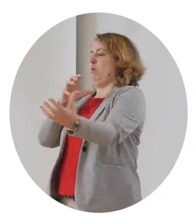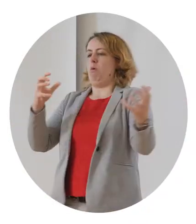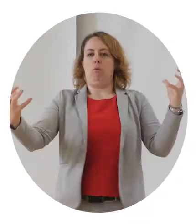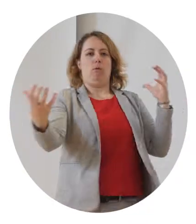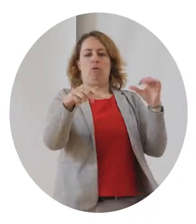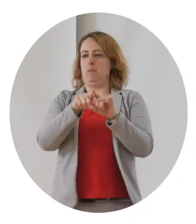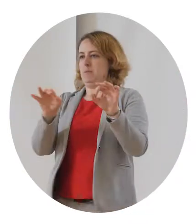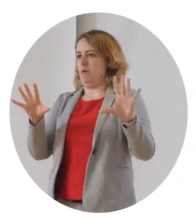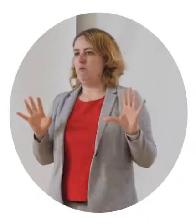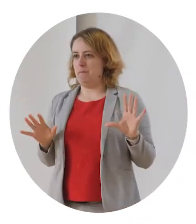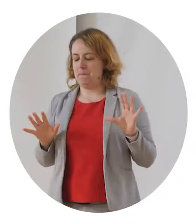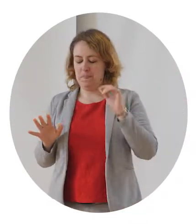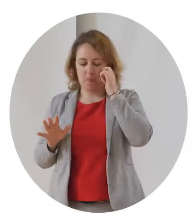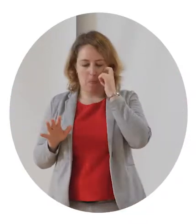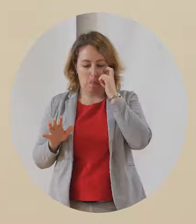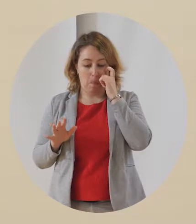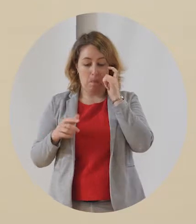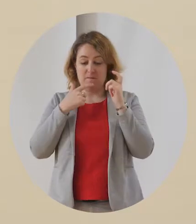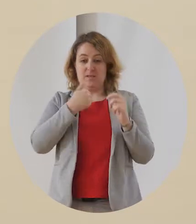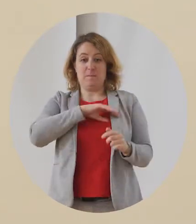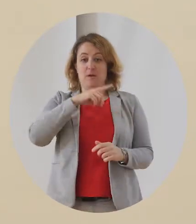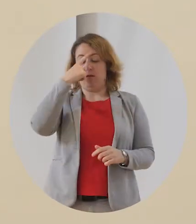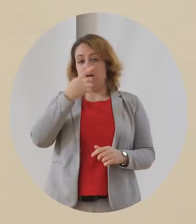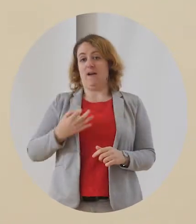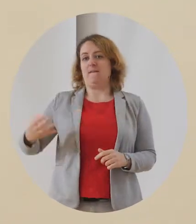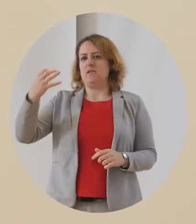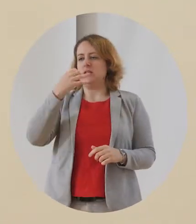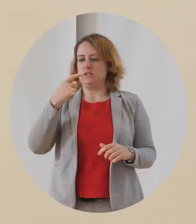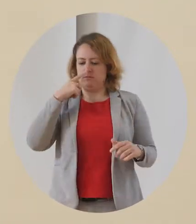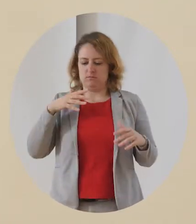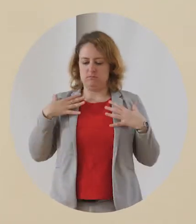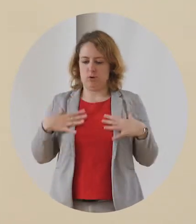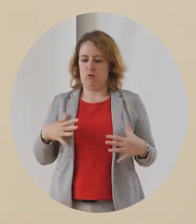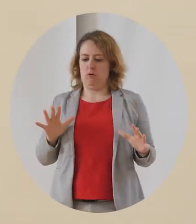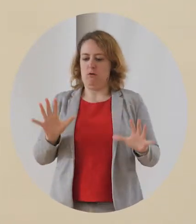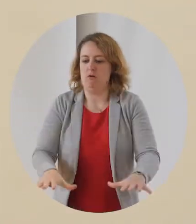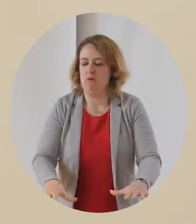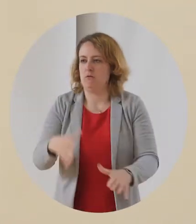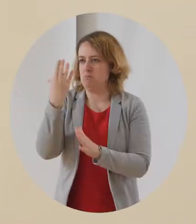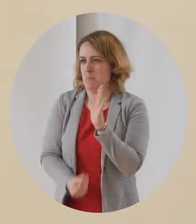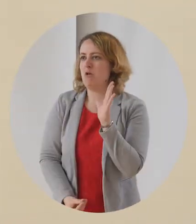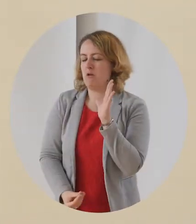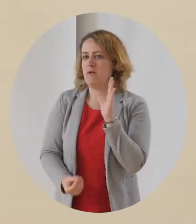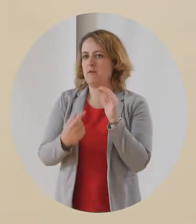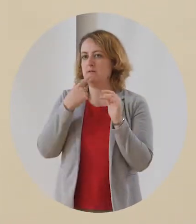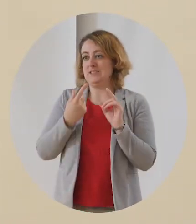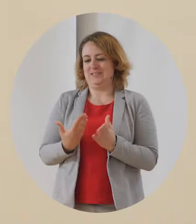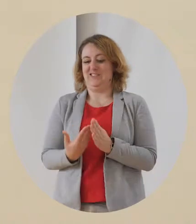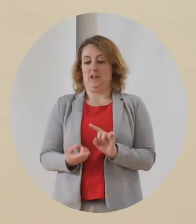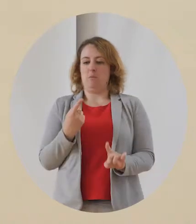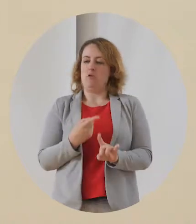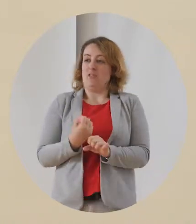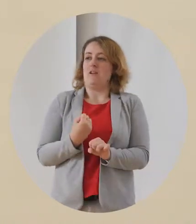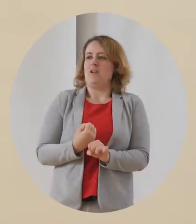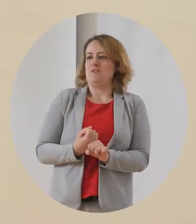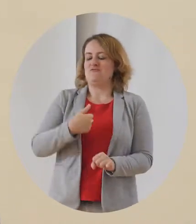lui est en mouvement. Et donc le déficit des réflexes parachutes qui va être important à travailler en psychomotricité,